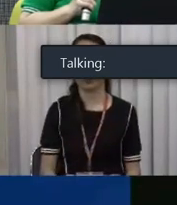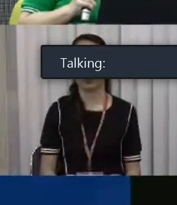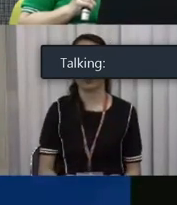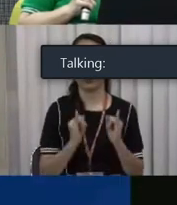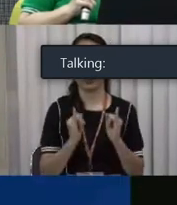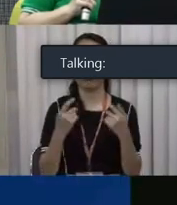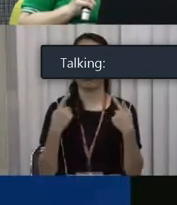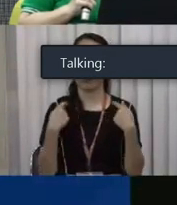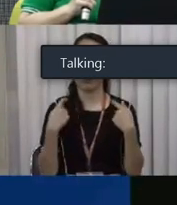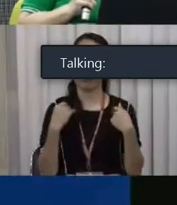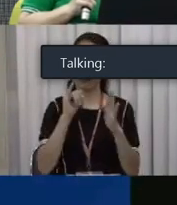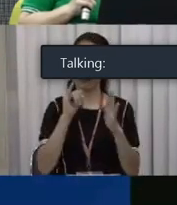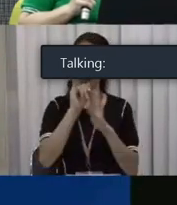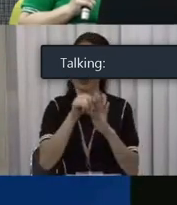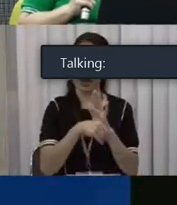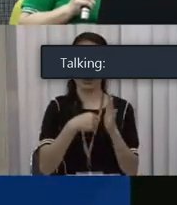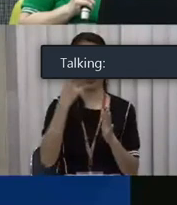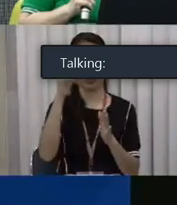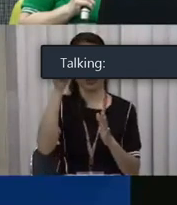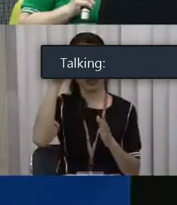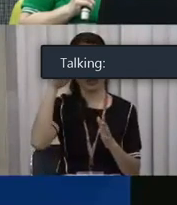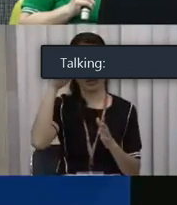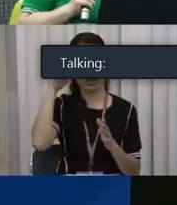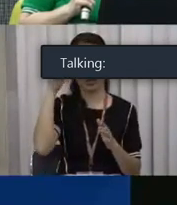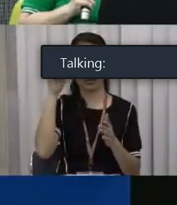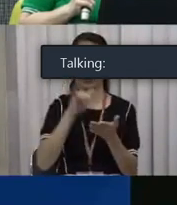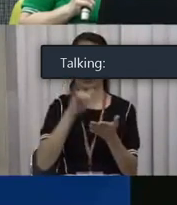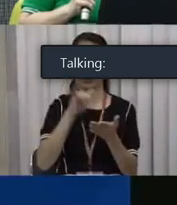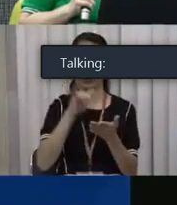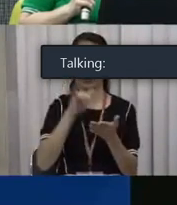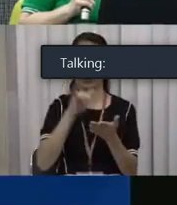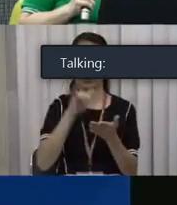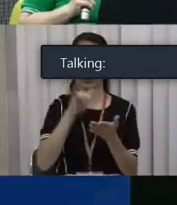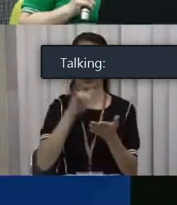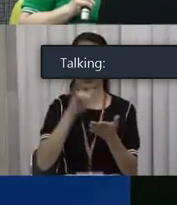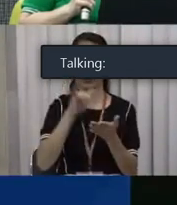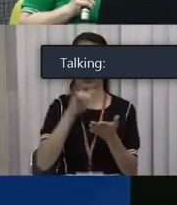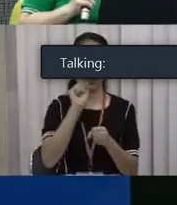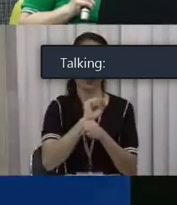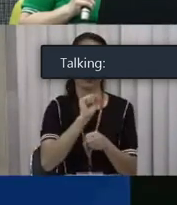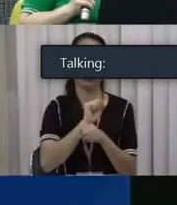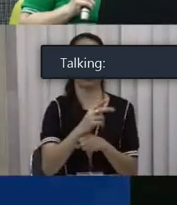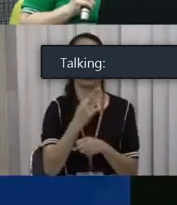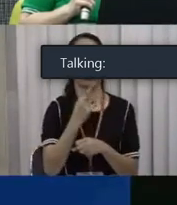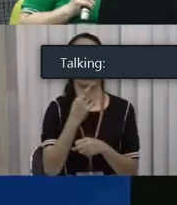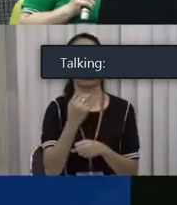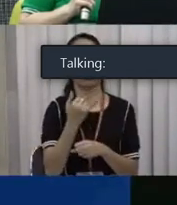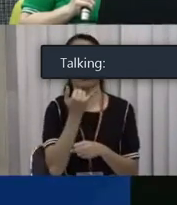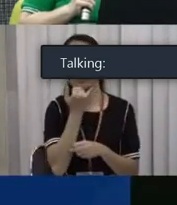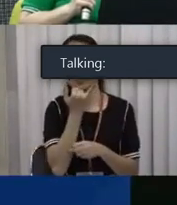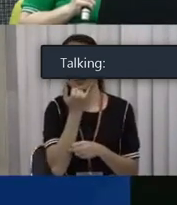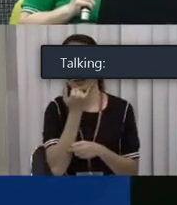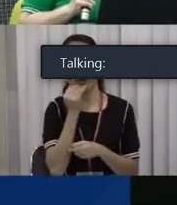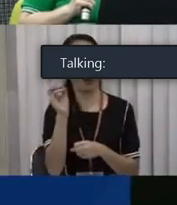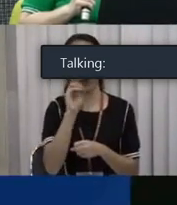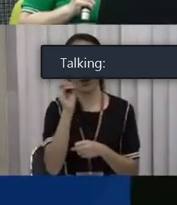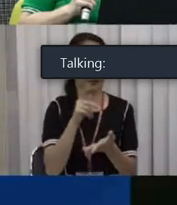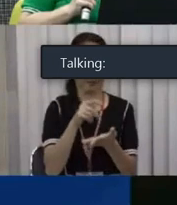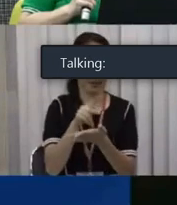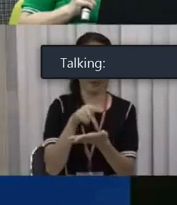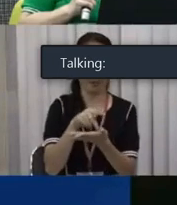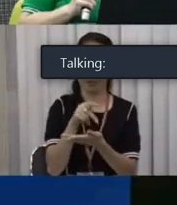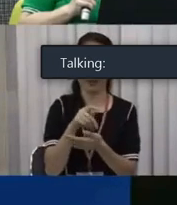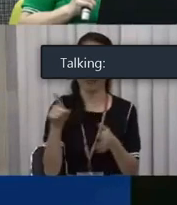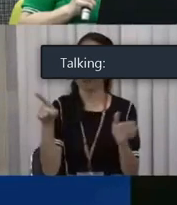ka trabahante, wala na to siya ma-dawat nga any separation. Gawa sa iyahang earned nga mga